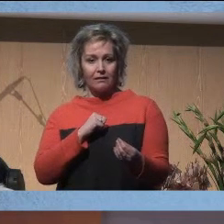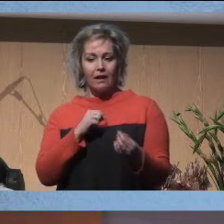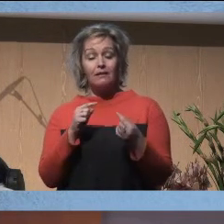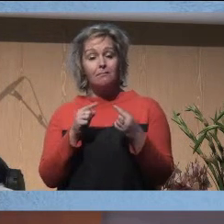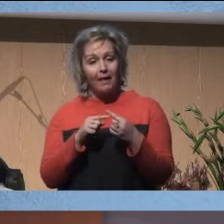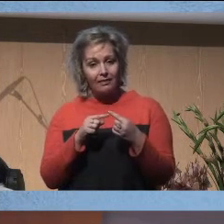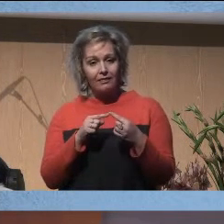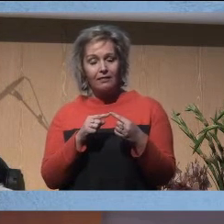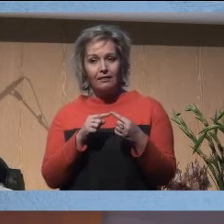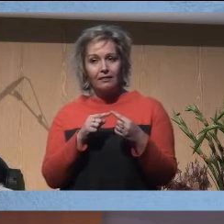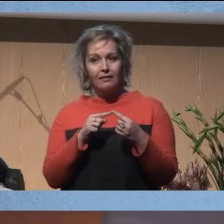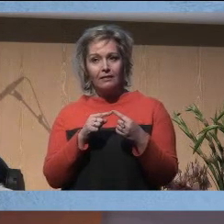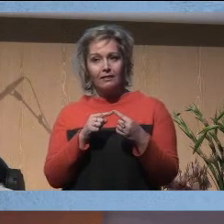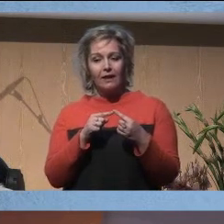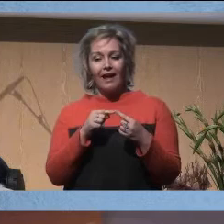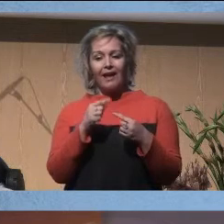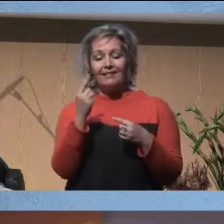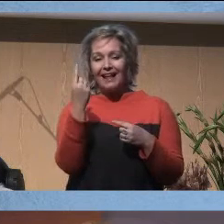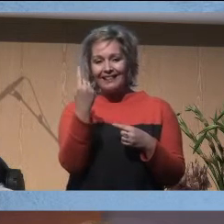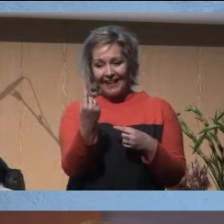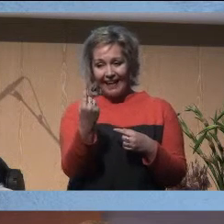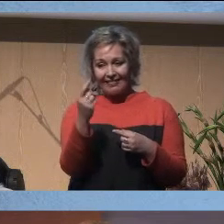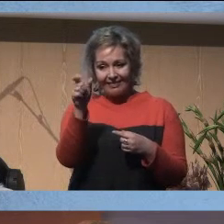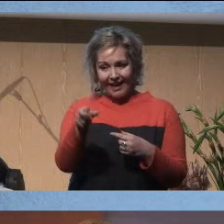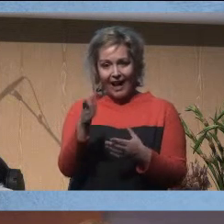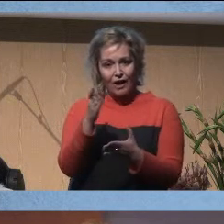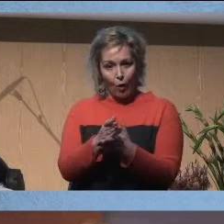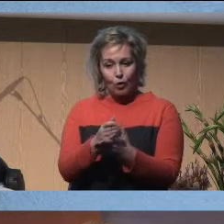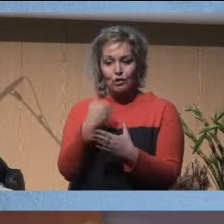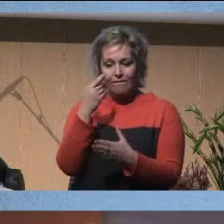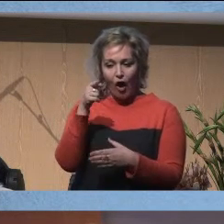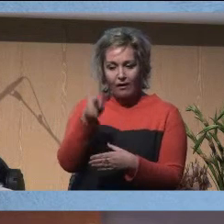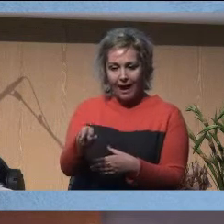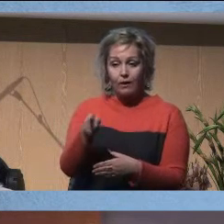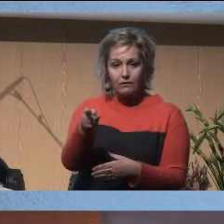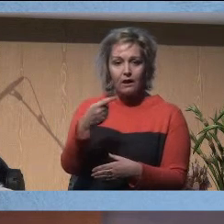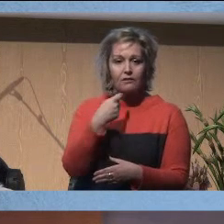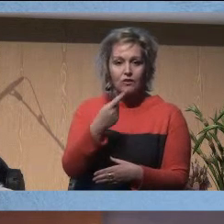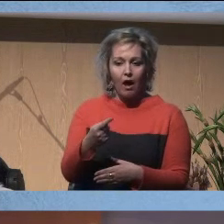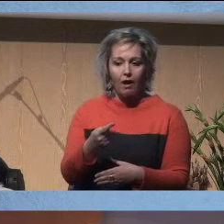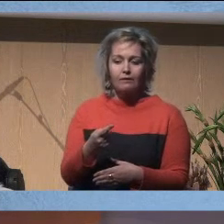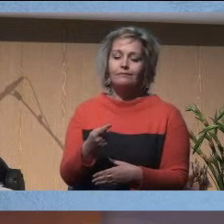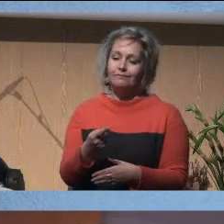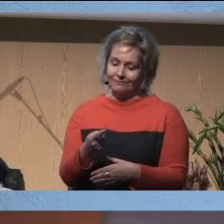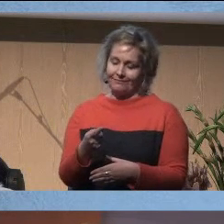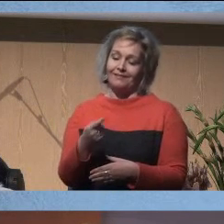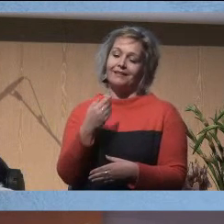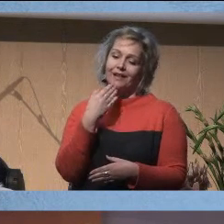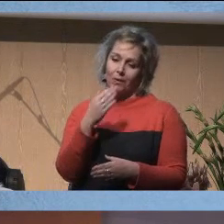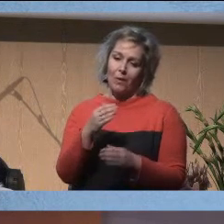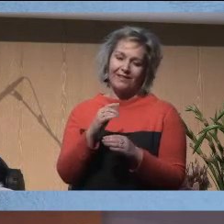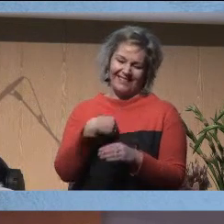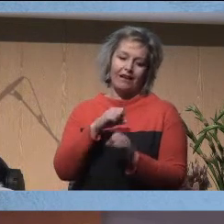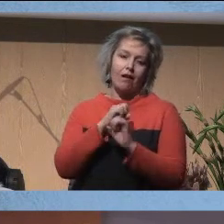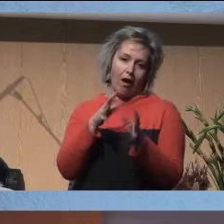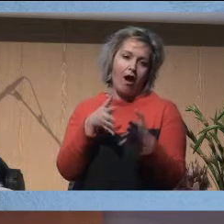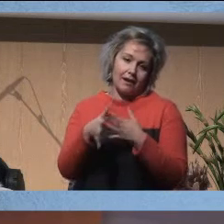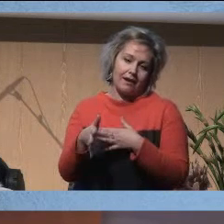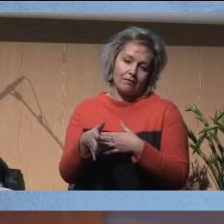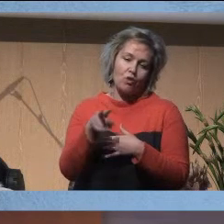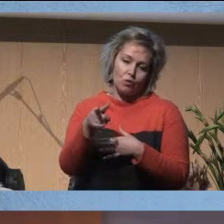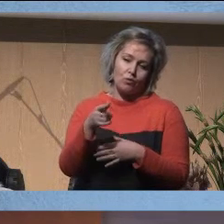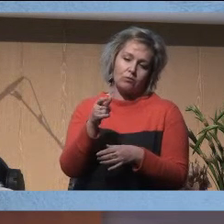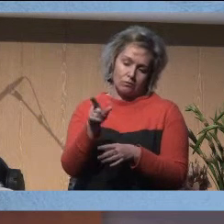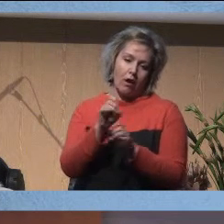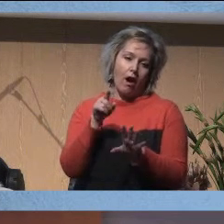Men den ene er nok som var der og sa, det kommer til å gå, vi greier det, du